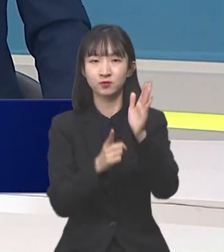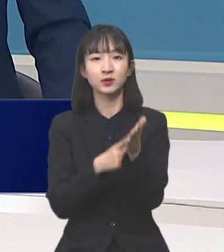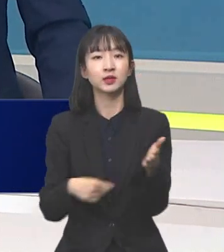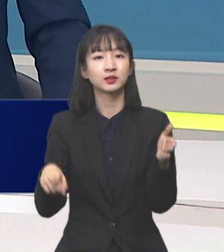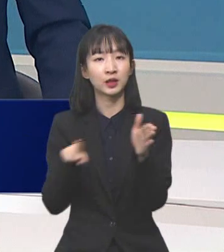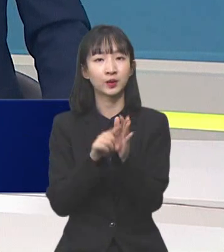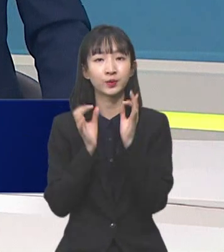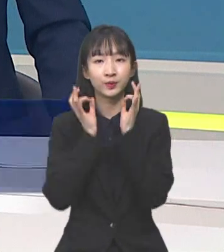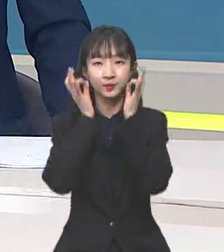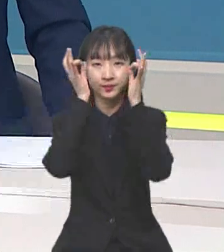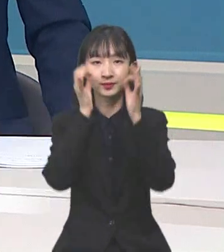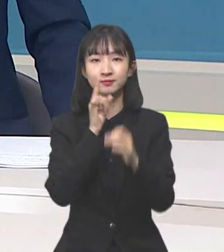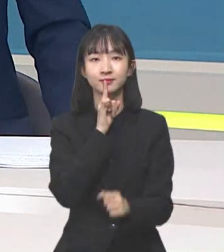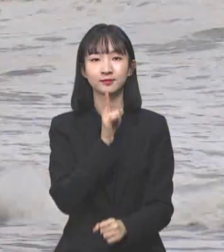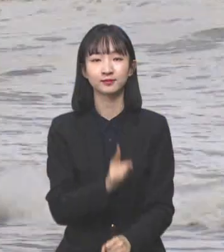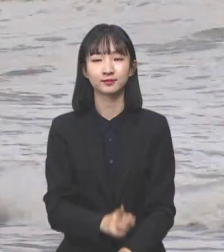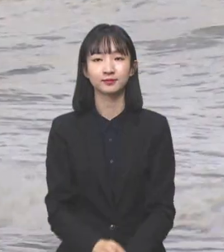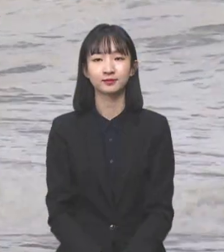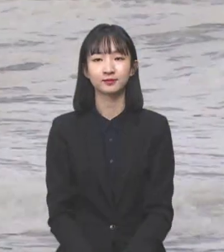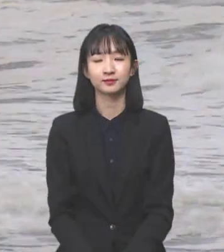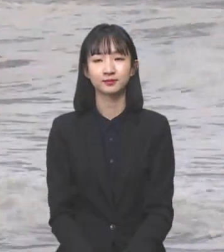배상민 기자입니다